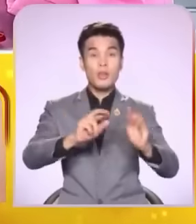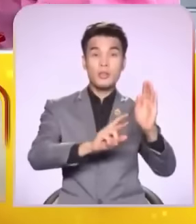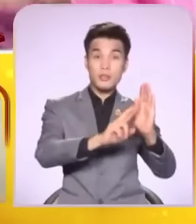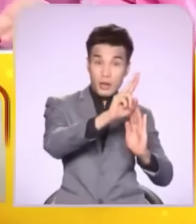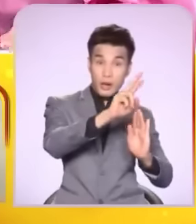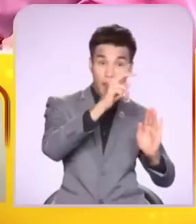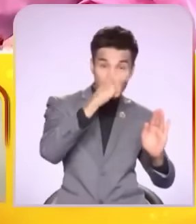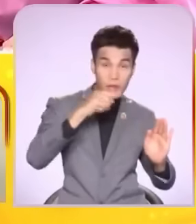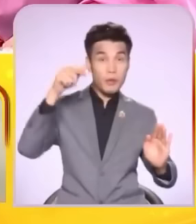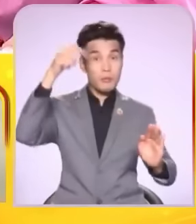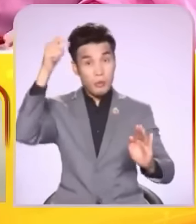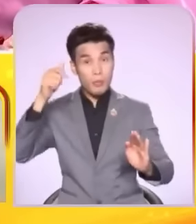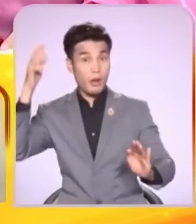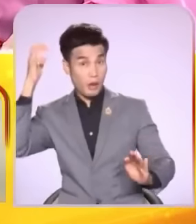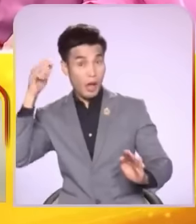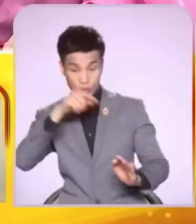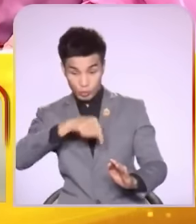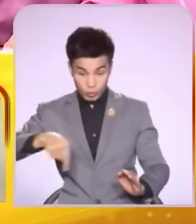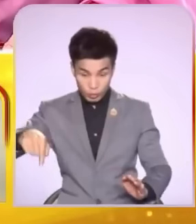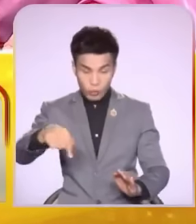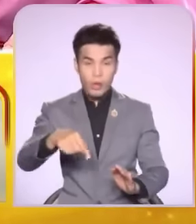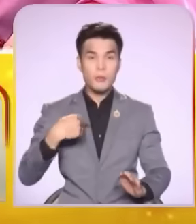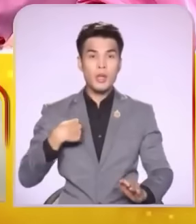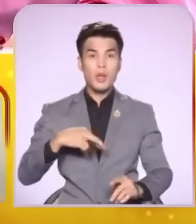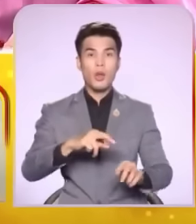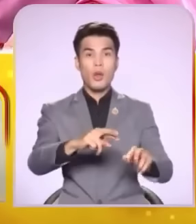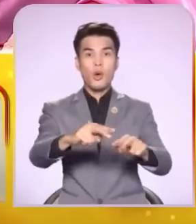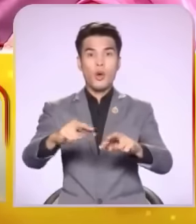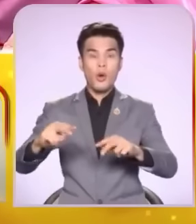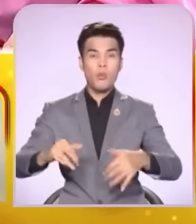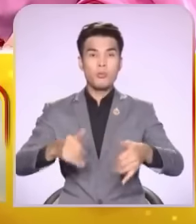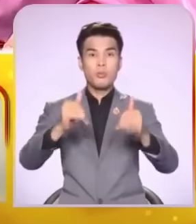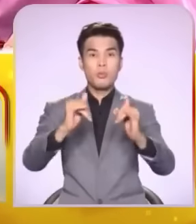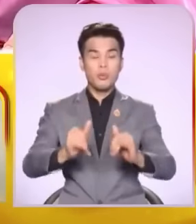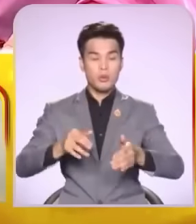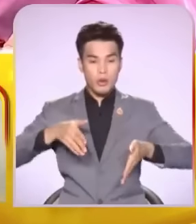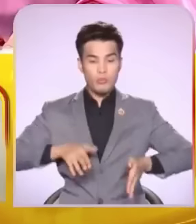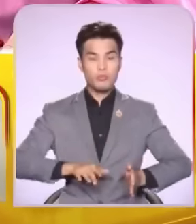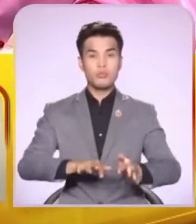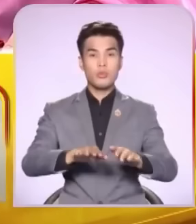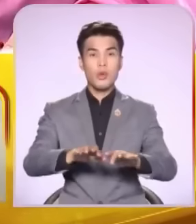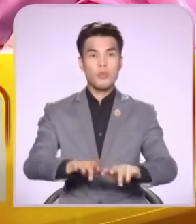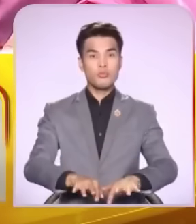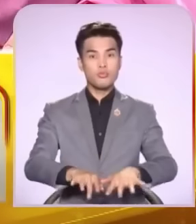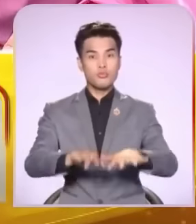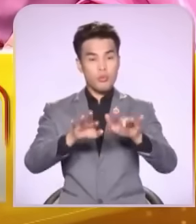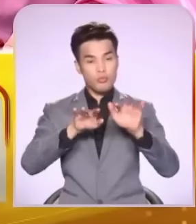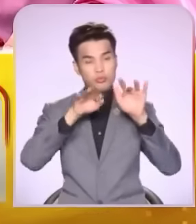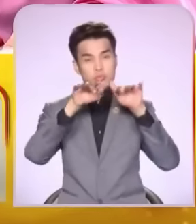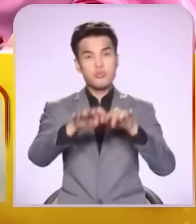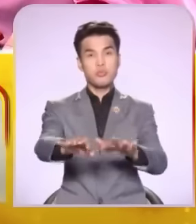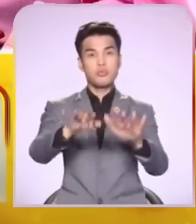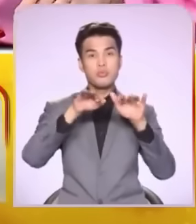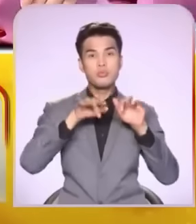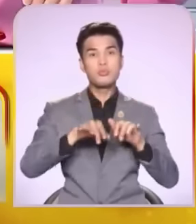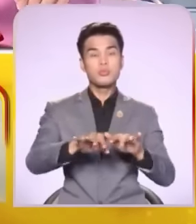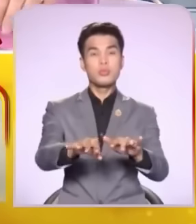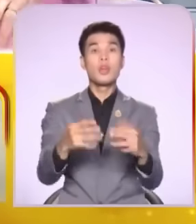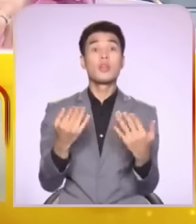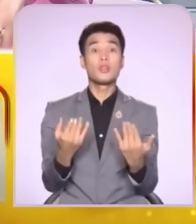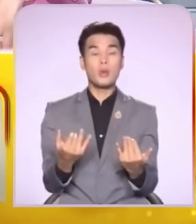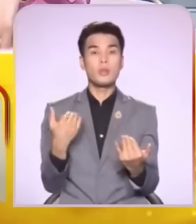ภาพในภาพเนี่ยจะมีผู้โดยสารลอยคออยู่ตามลำน้ำนี่แหละน้ำโขงน้ำสูงน้ำโขงไหลเชี่ยวด้วย